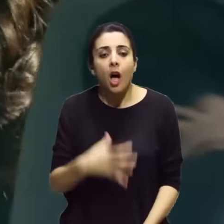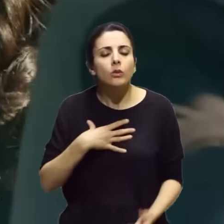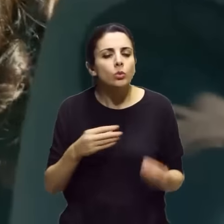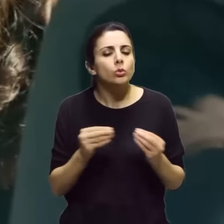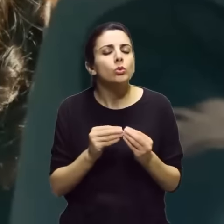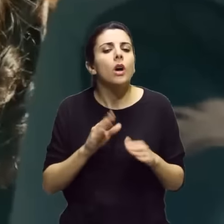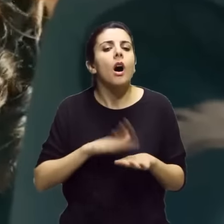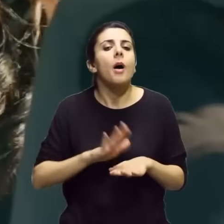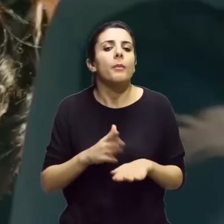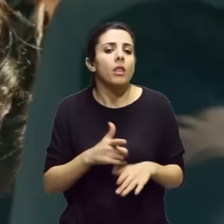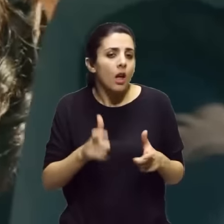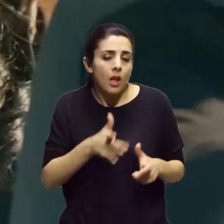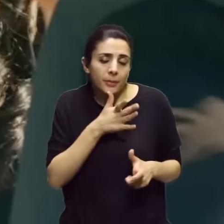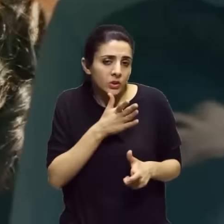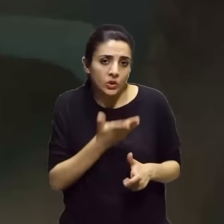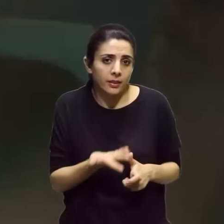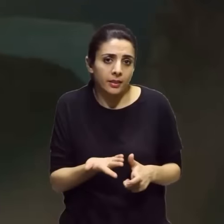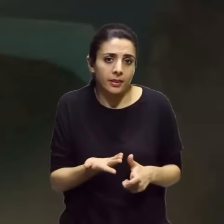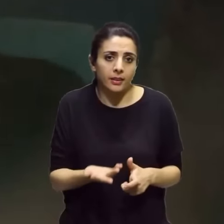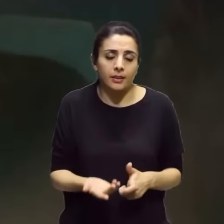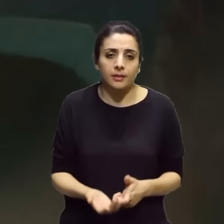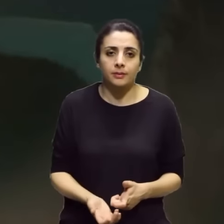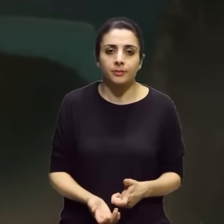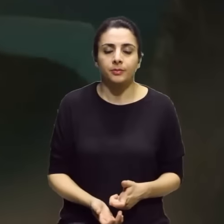Kendini suçlama. Nereden bilecektim ki?